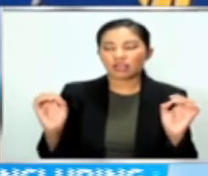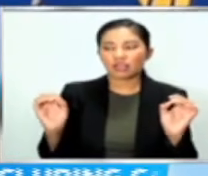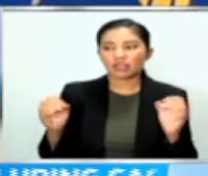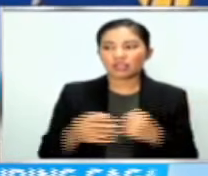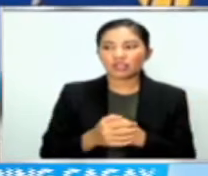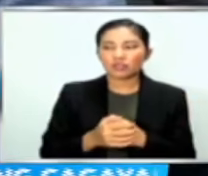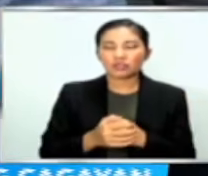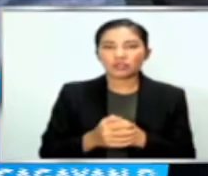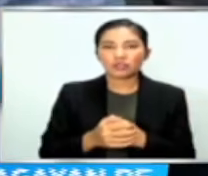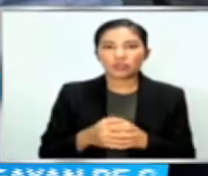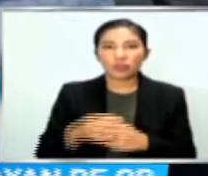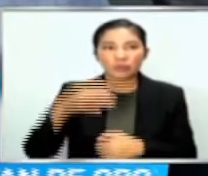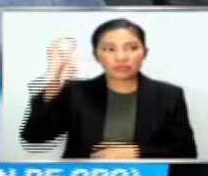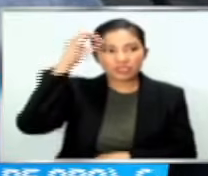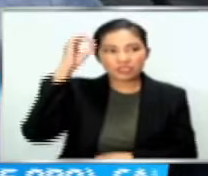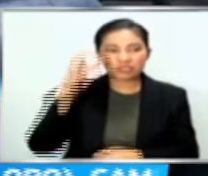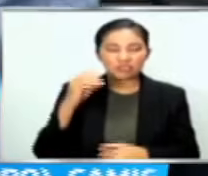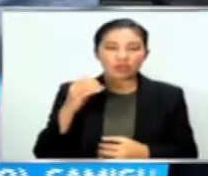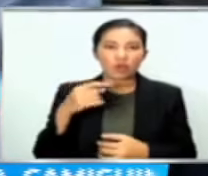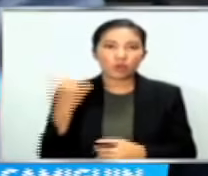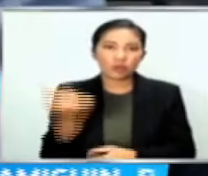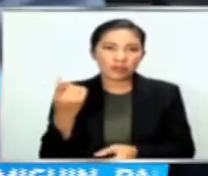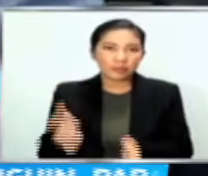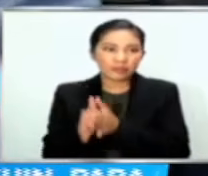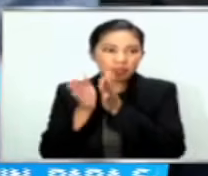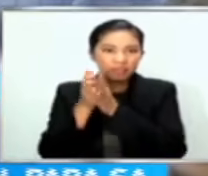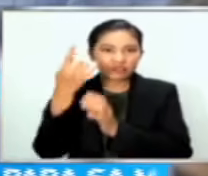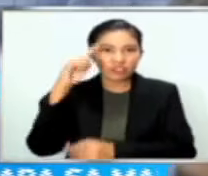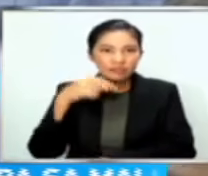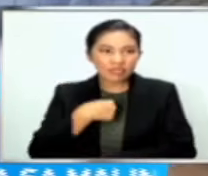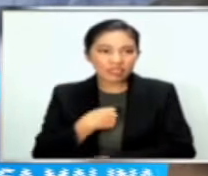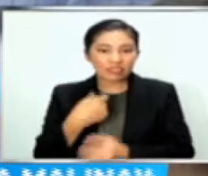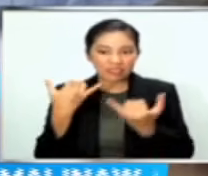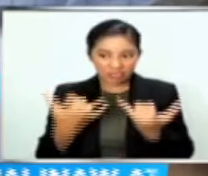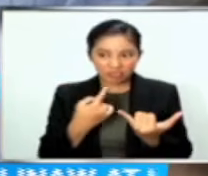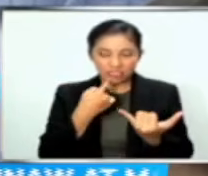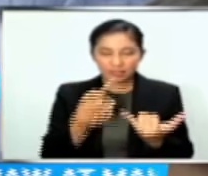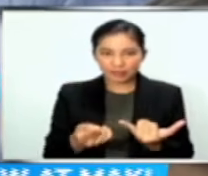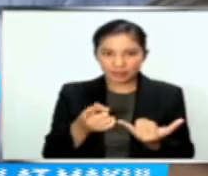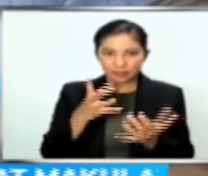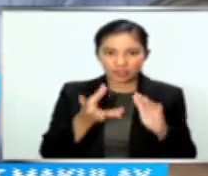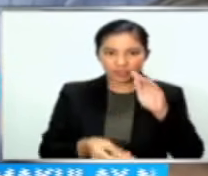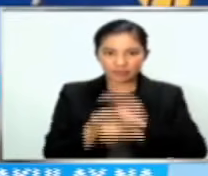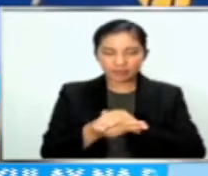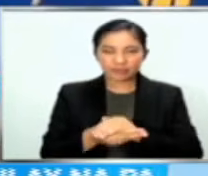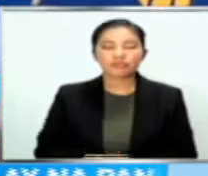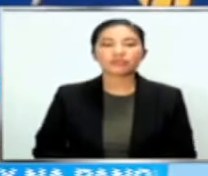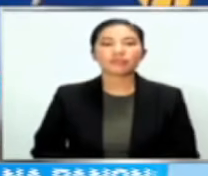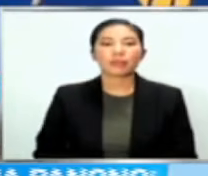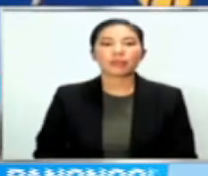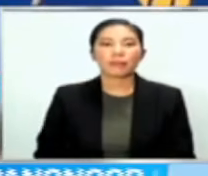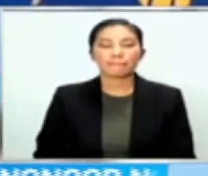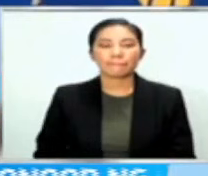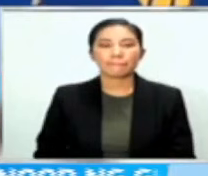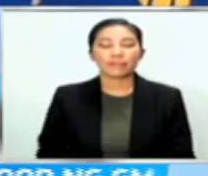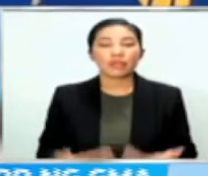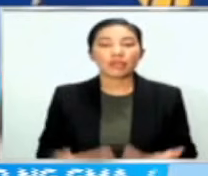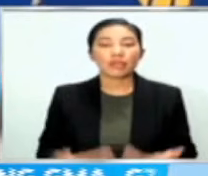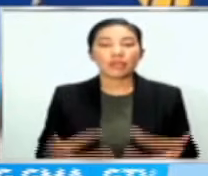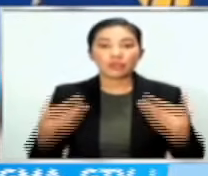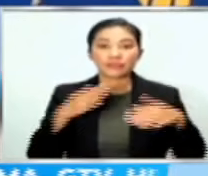mo, corrupt. Hindi pa dito nagtapos ang Pangulo at tila nag-iwan pa ng banta laban kay Pacquiao. If you fail to do